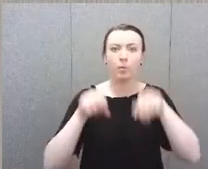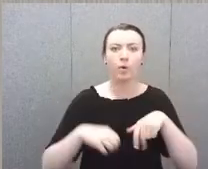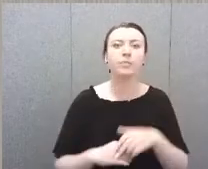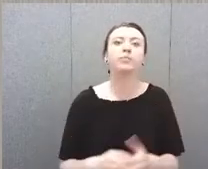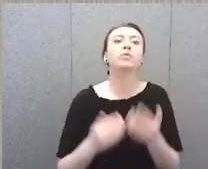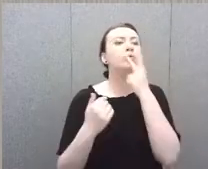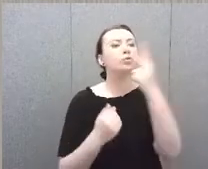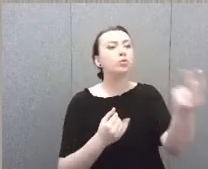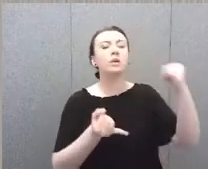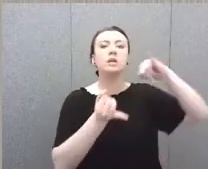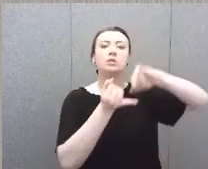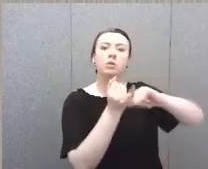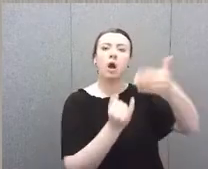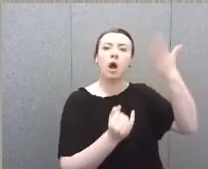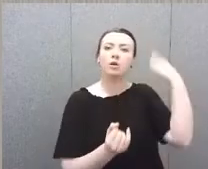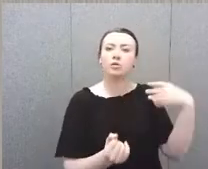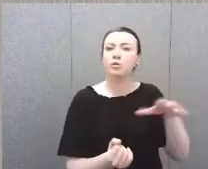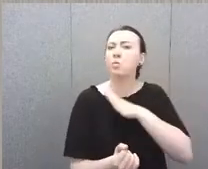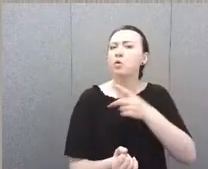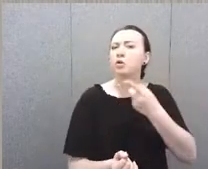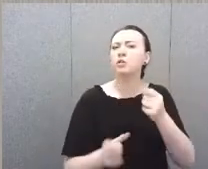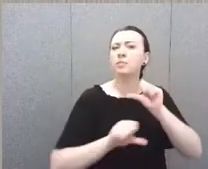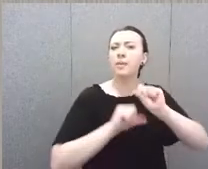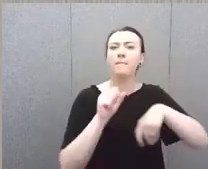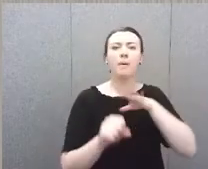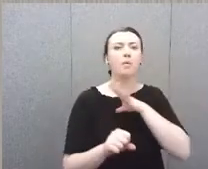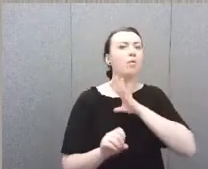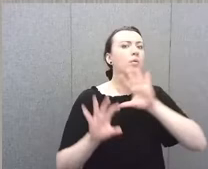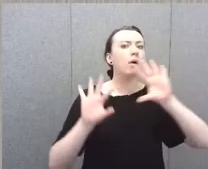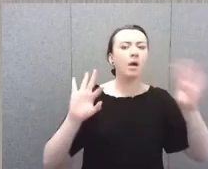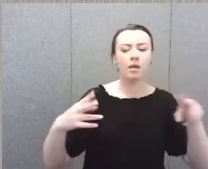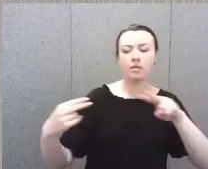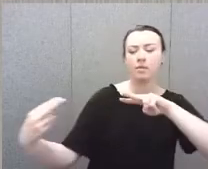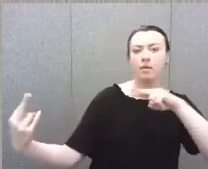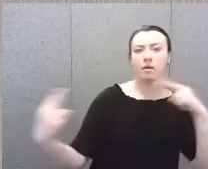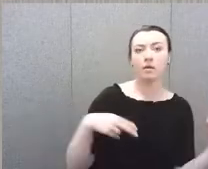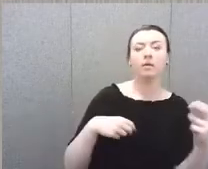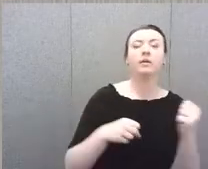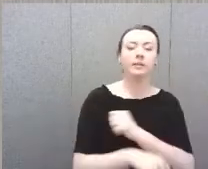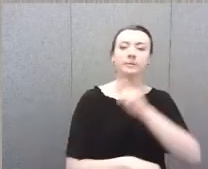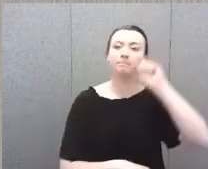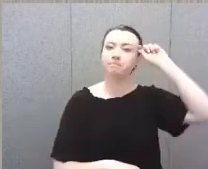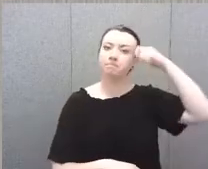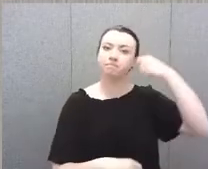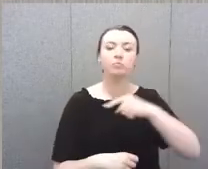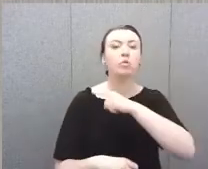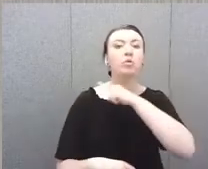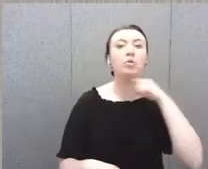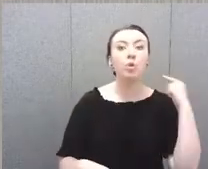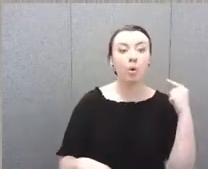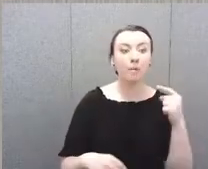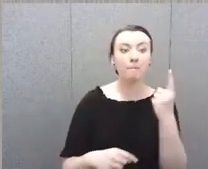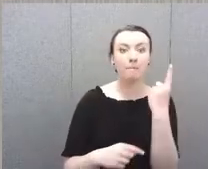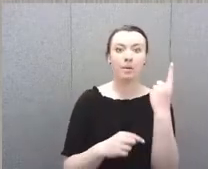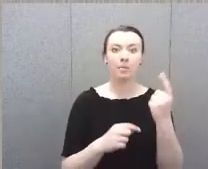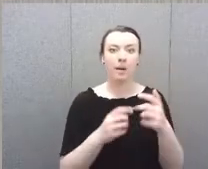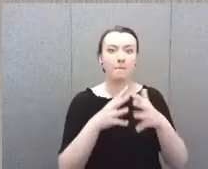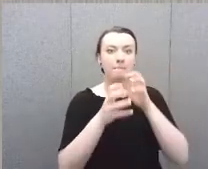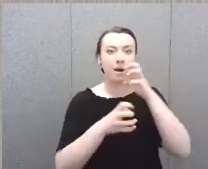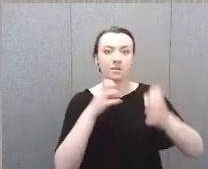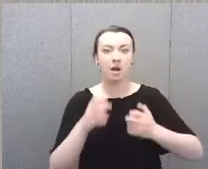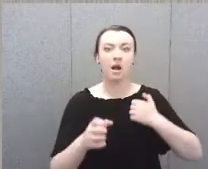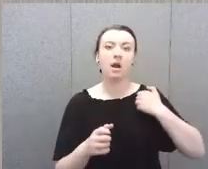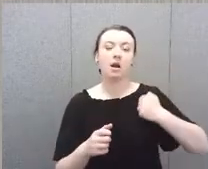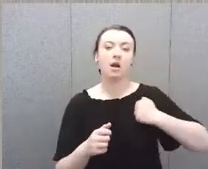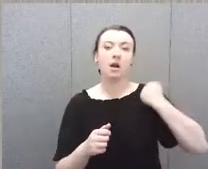долгосрочного мирового решения конфликтов. Смотря на трансформации за последние десятилетия и